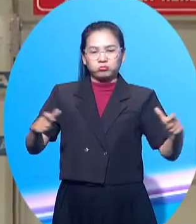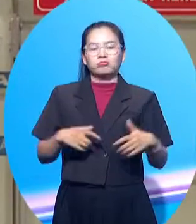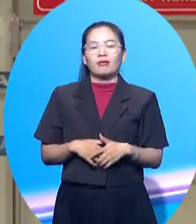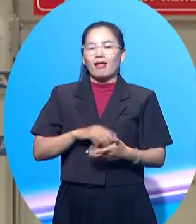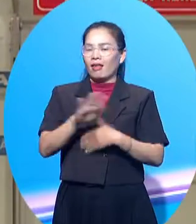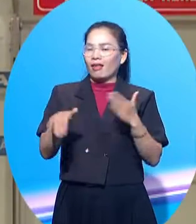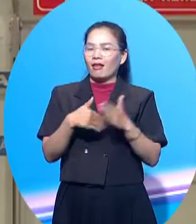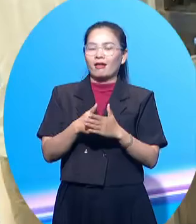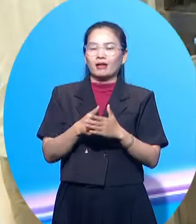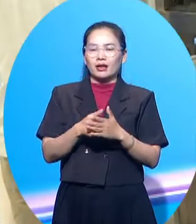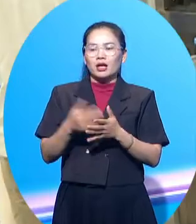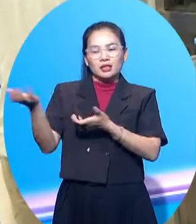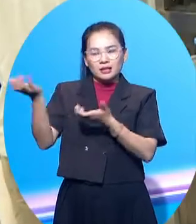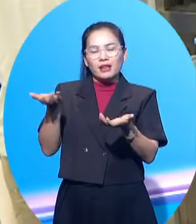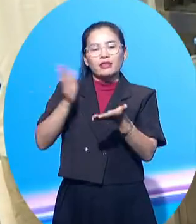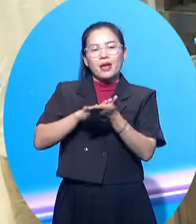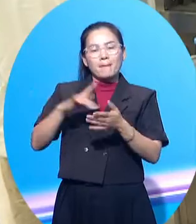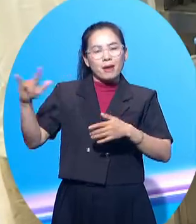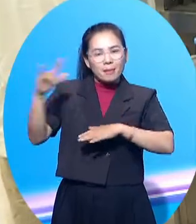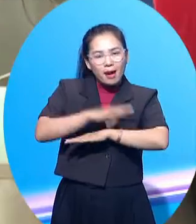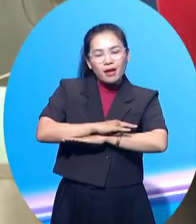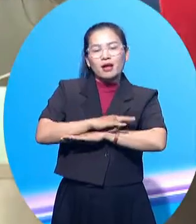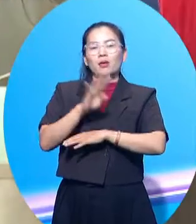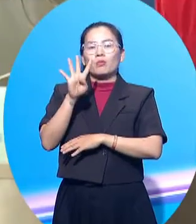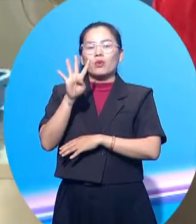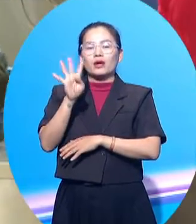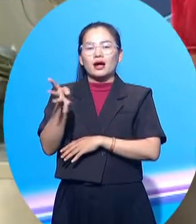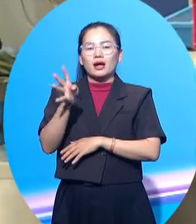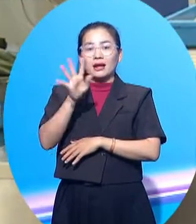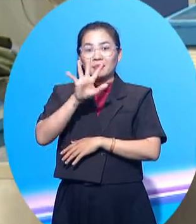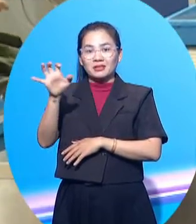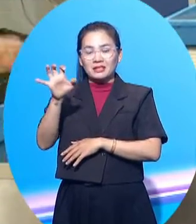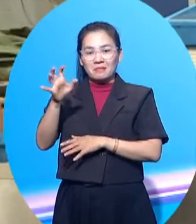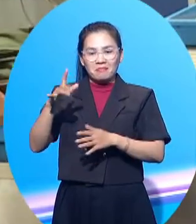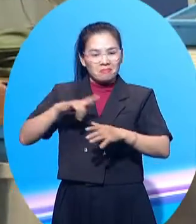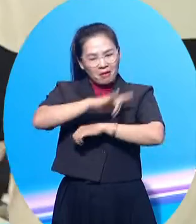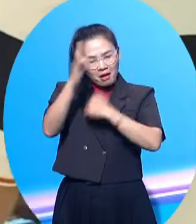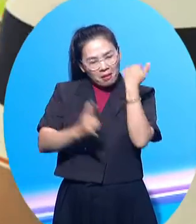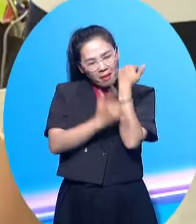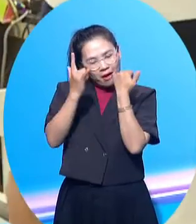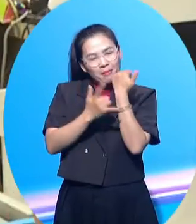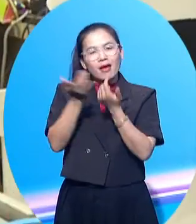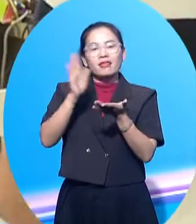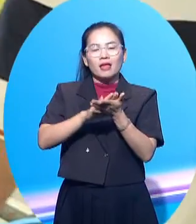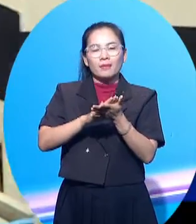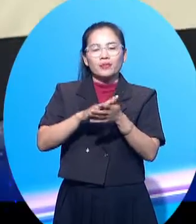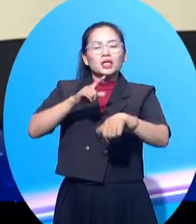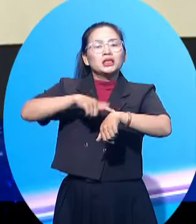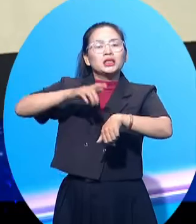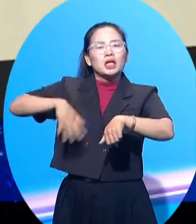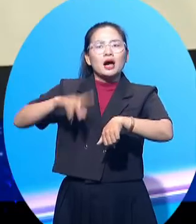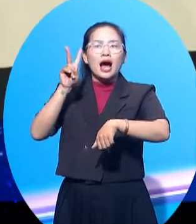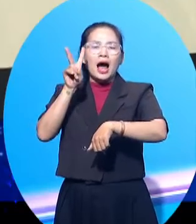trên toàn hệ thống như nhận thêm máy bay, tăng cường hơn 4.500 chuyến bay trên các đường bay nội địa vào khung giờ muộn từ sau 21